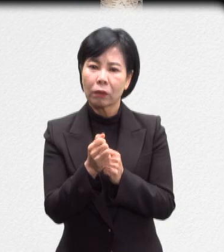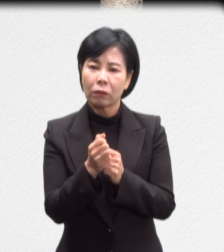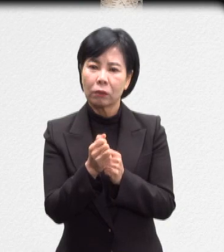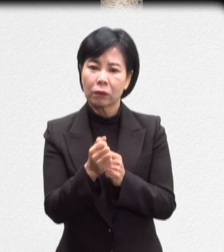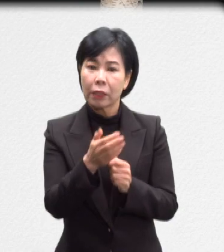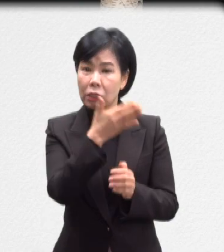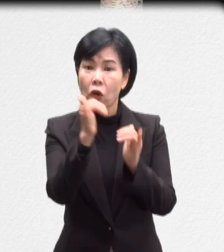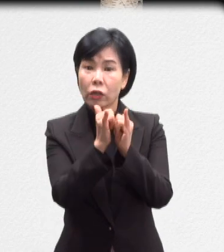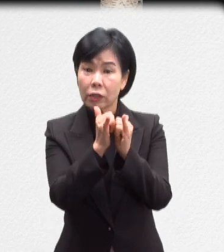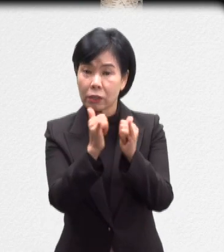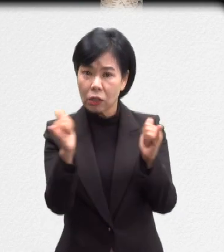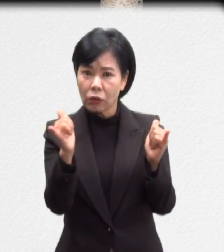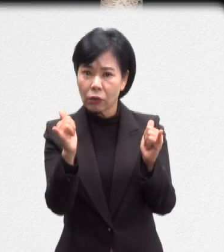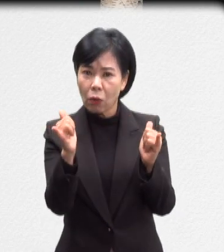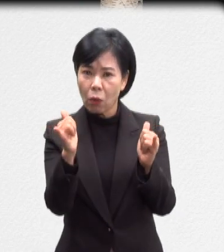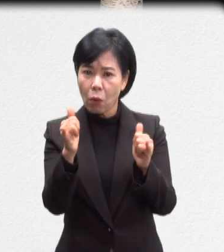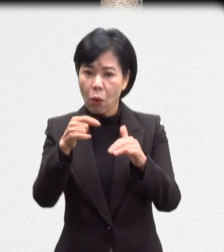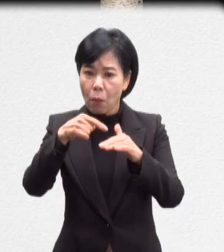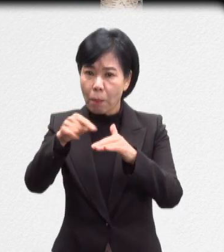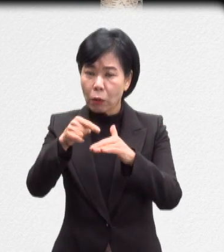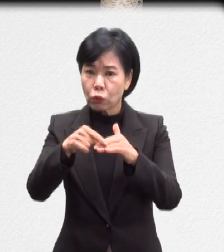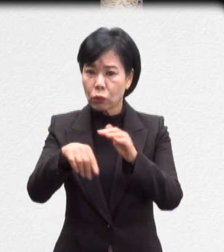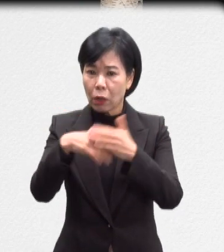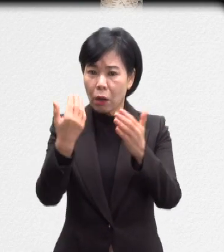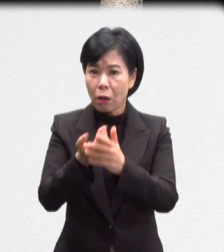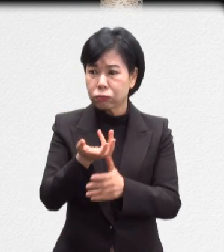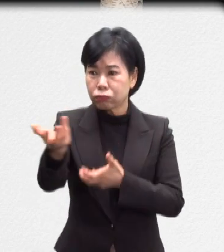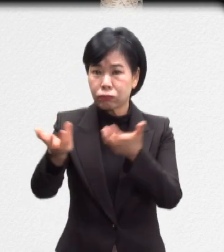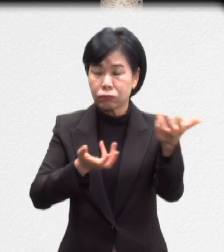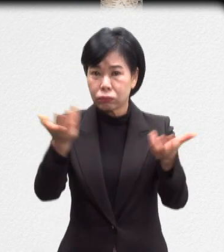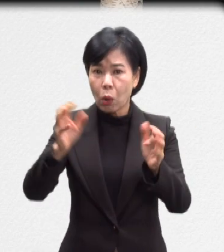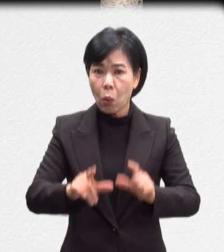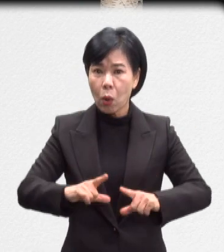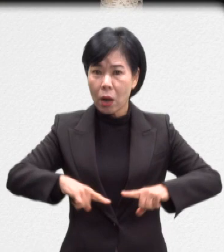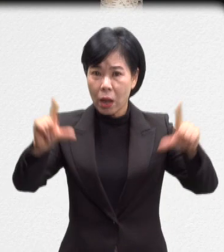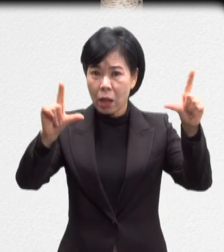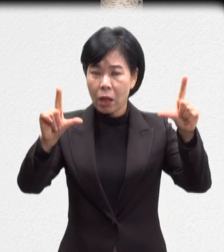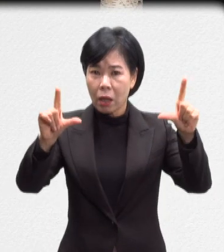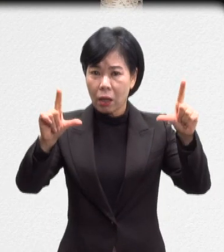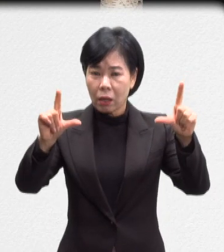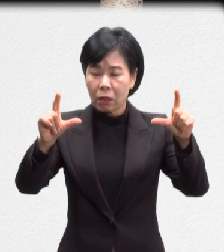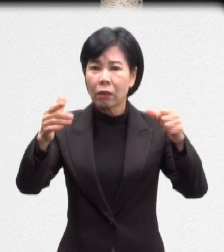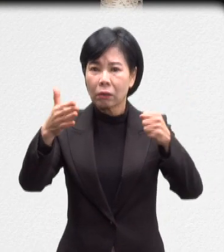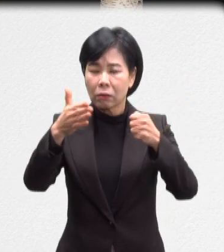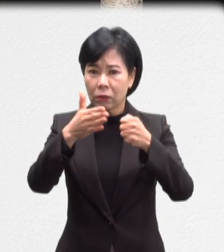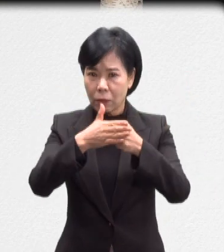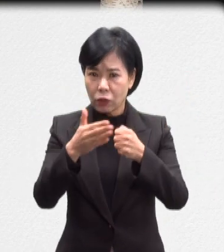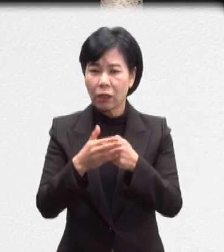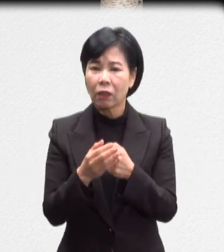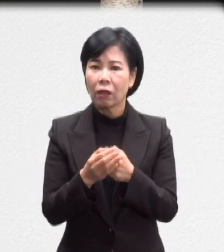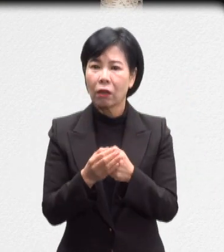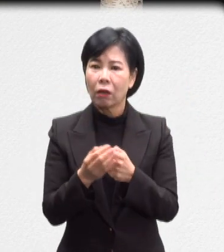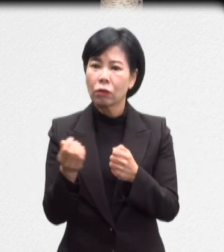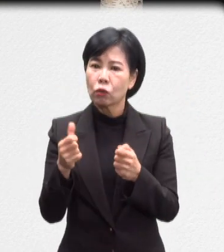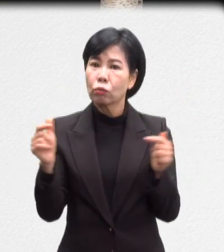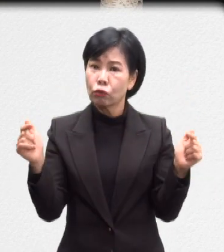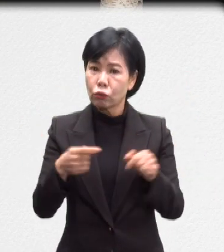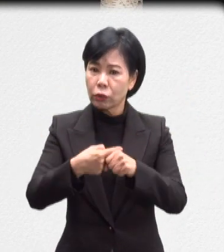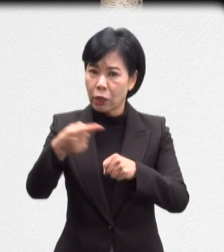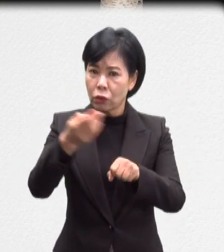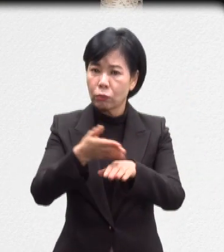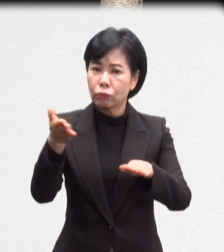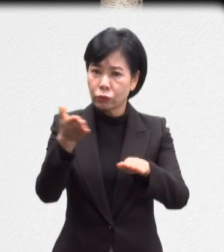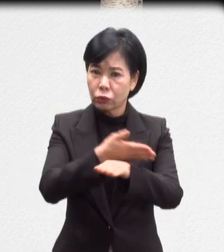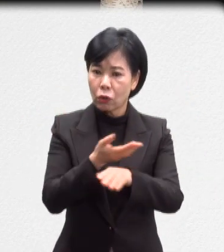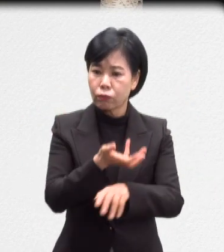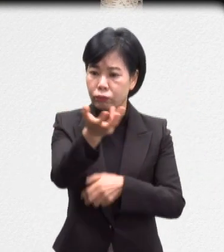우리 청년 유출을 계산해 보면 지금 현재 올해까지는 52명 유입으로 순유입인데 예, 내년도부터는